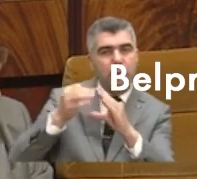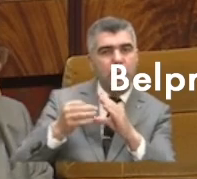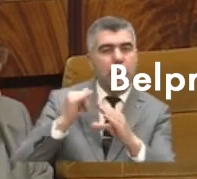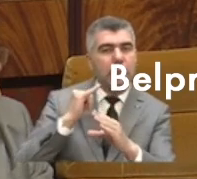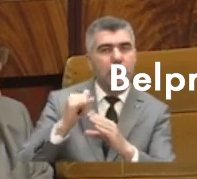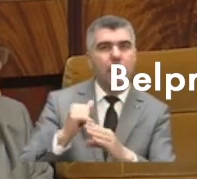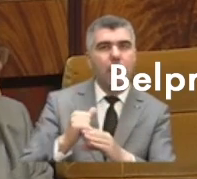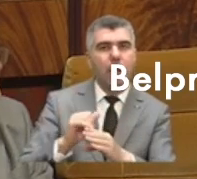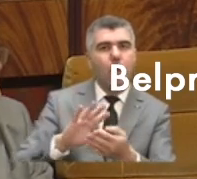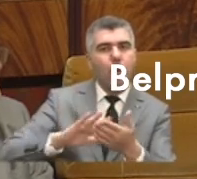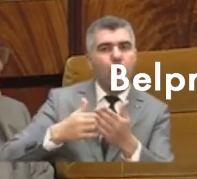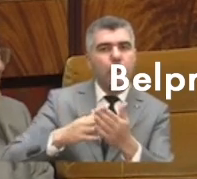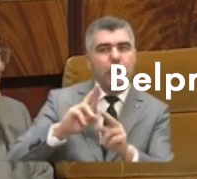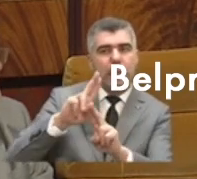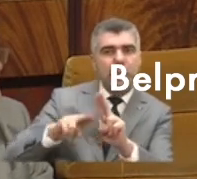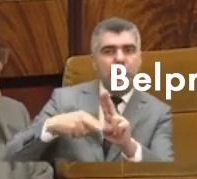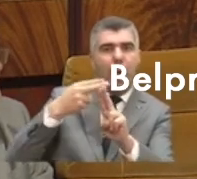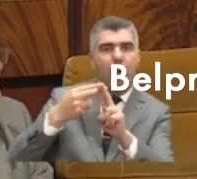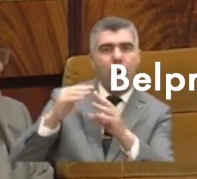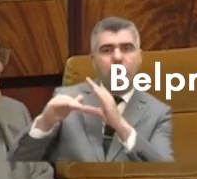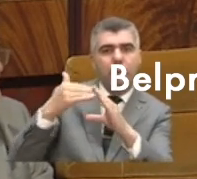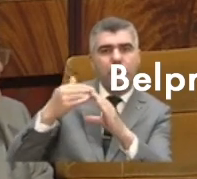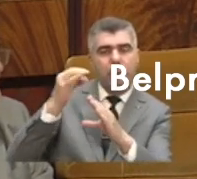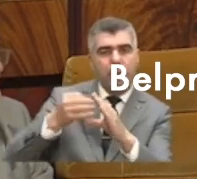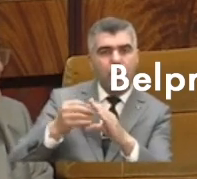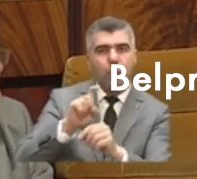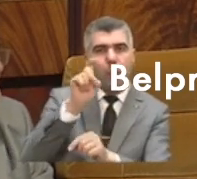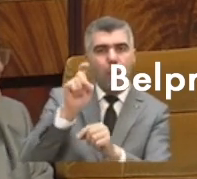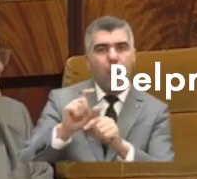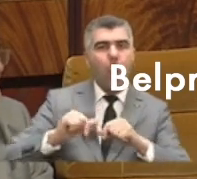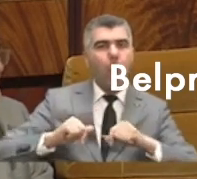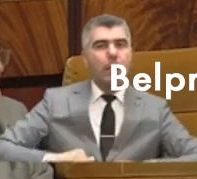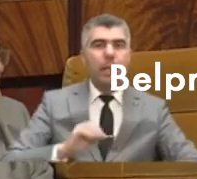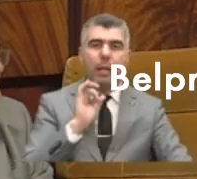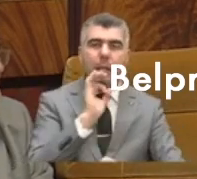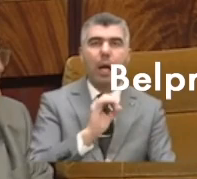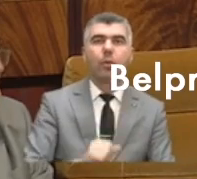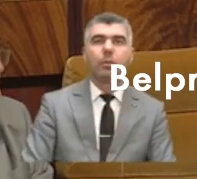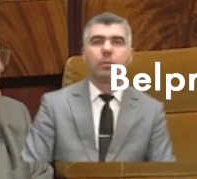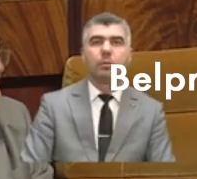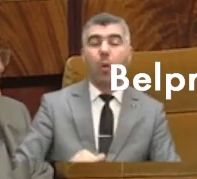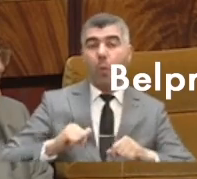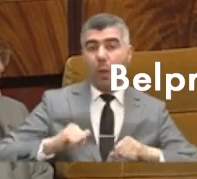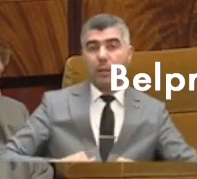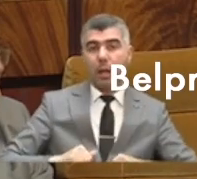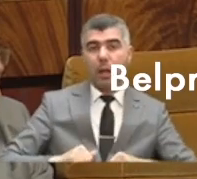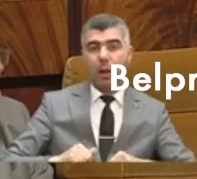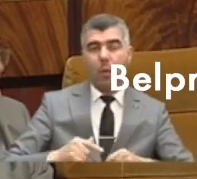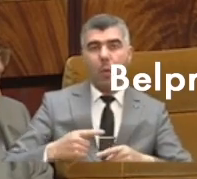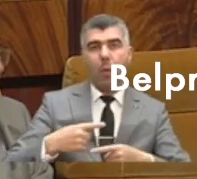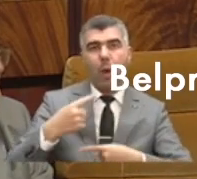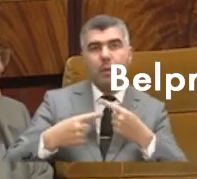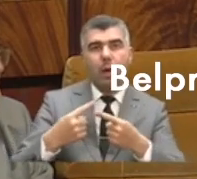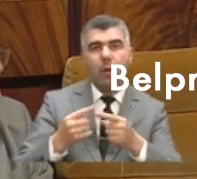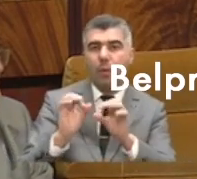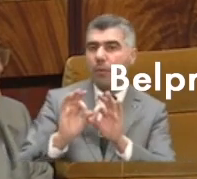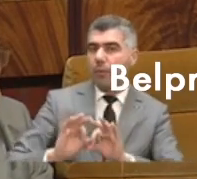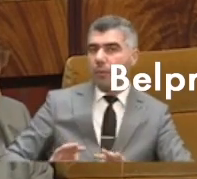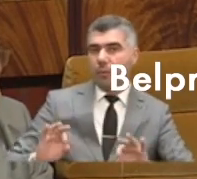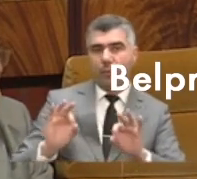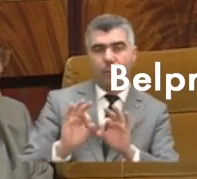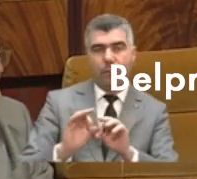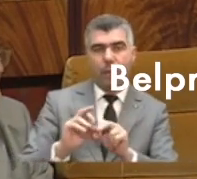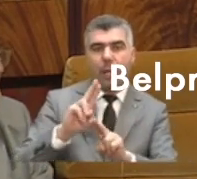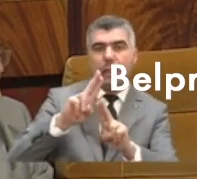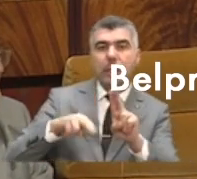جميع الأجوبة الكتابية اللي كنصيفطوا كنتلقاو الجواب عليها من وزارتكم. وزارات أخرى للأسف الشديد